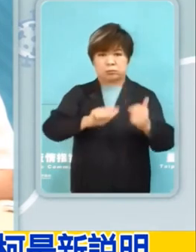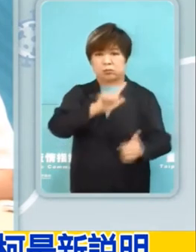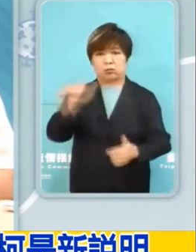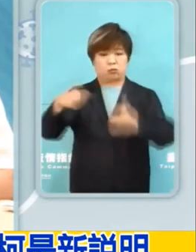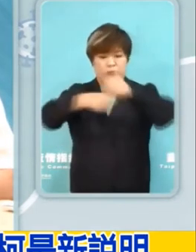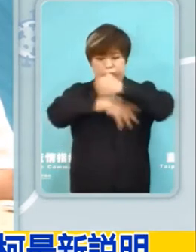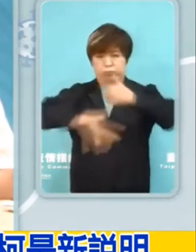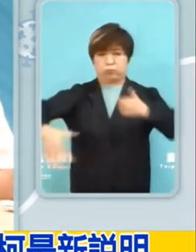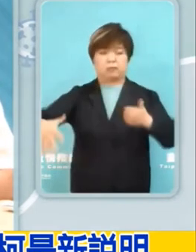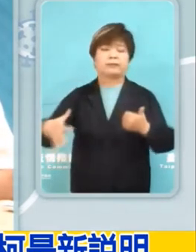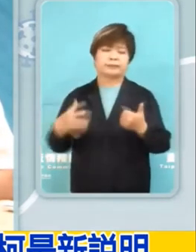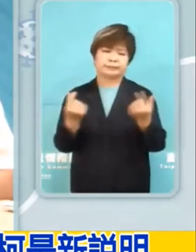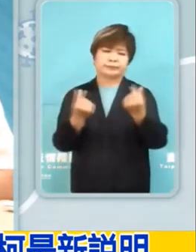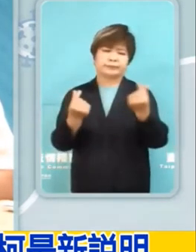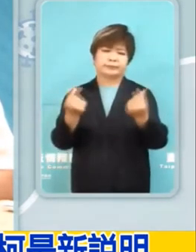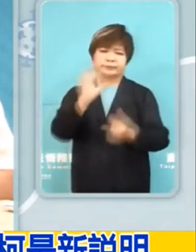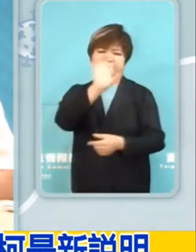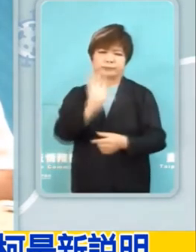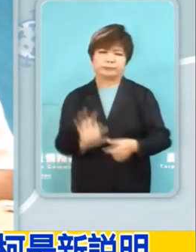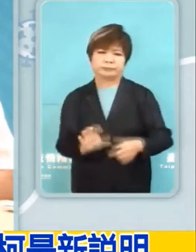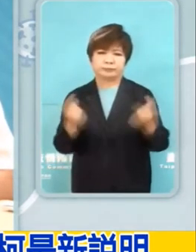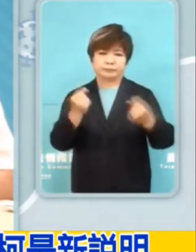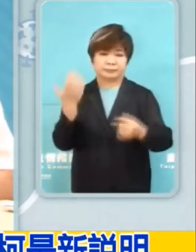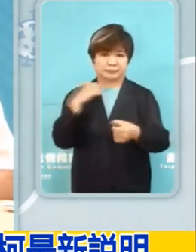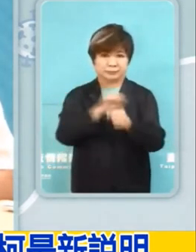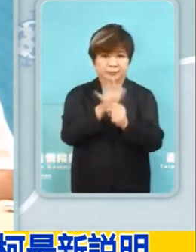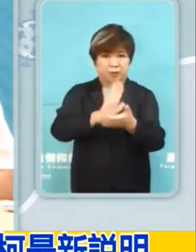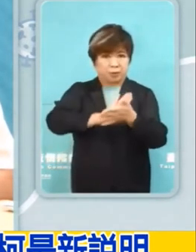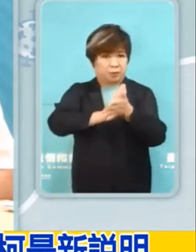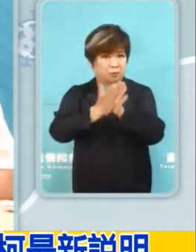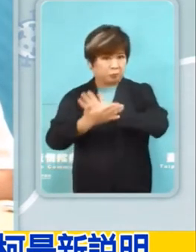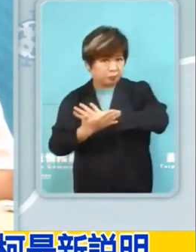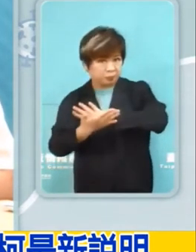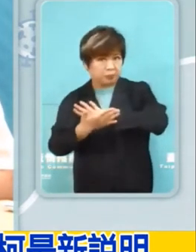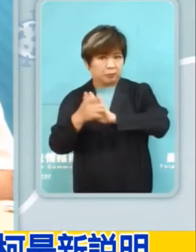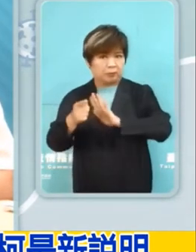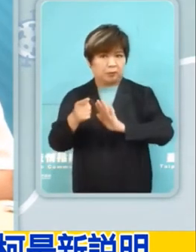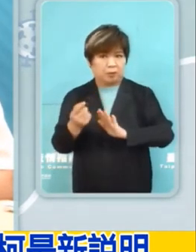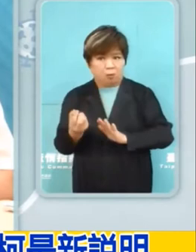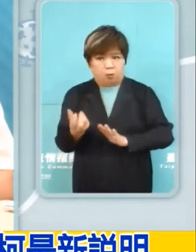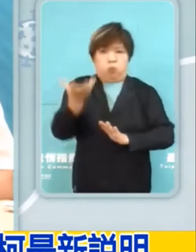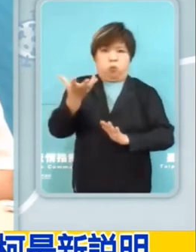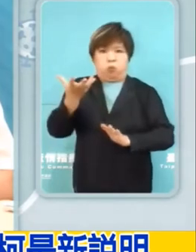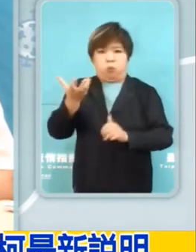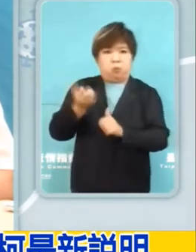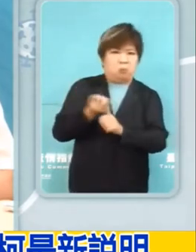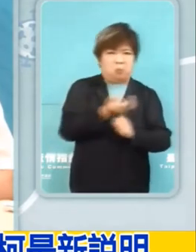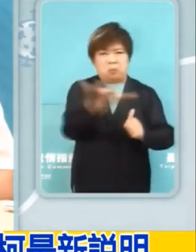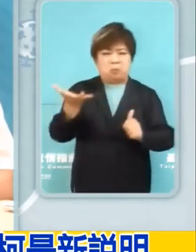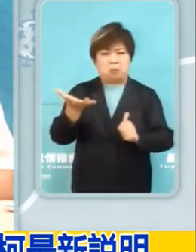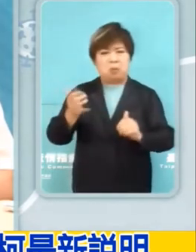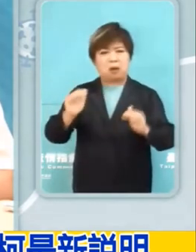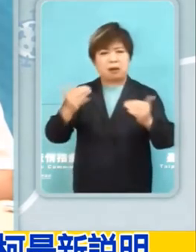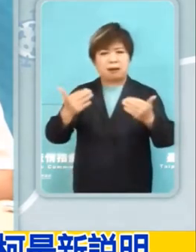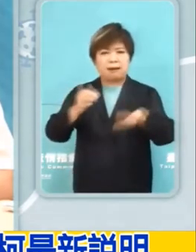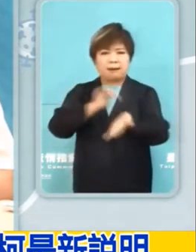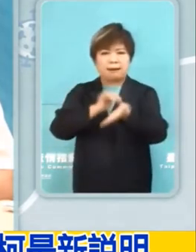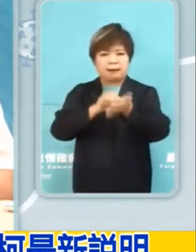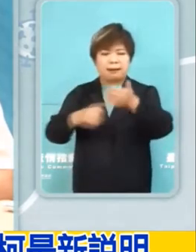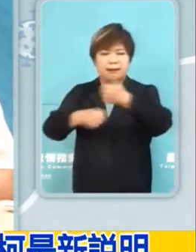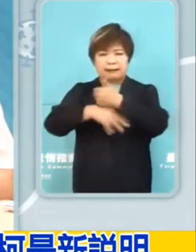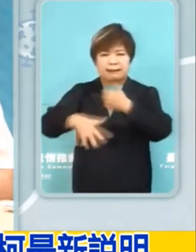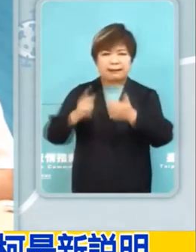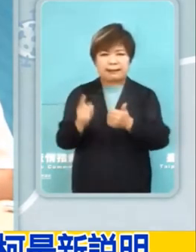样。刚出现那个变异种的时候，会一大堆感染的，但是慢慢的整个医疗体系还是会适